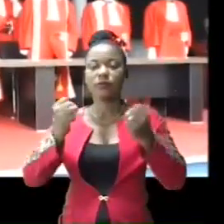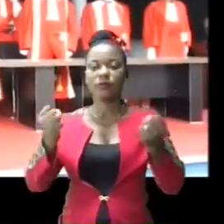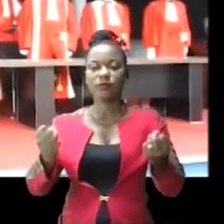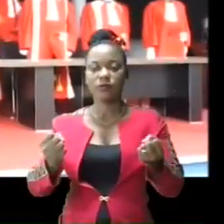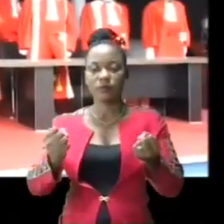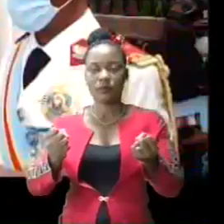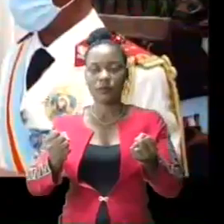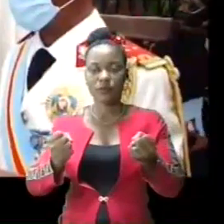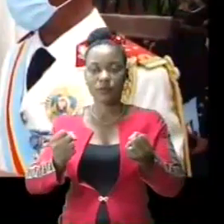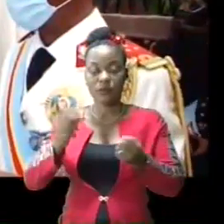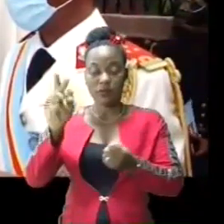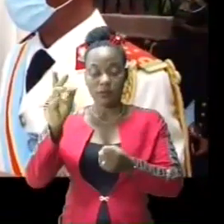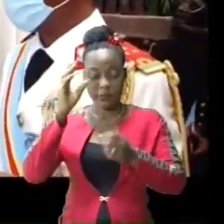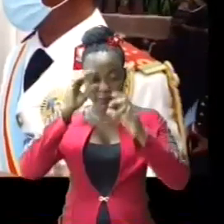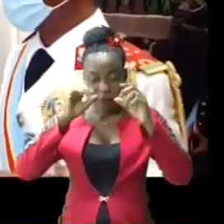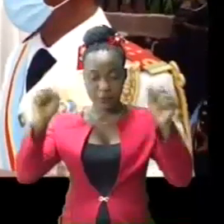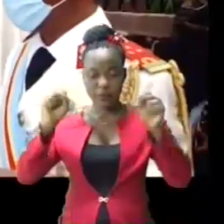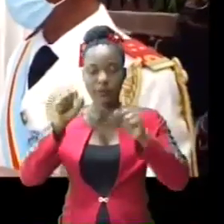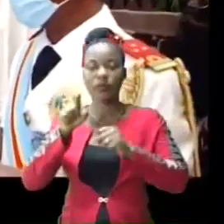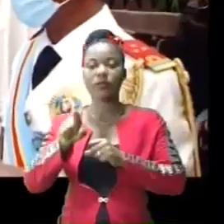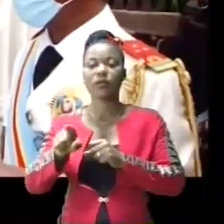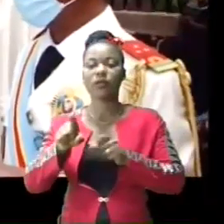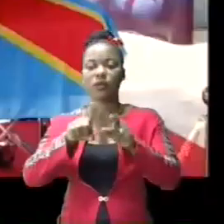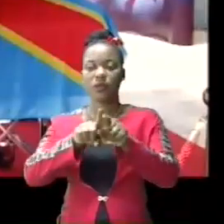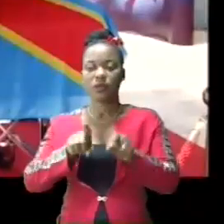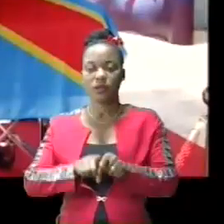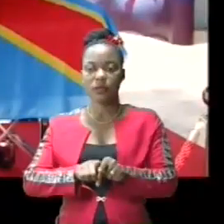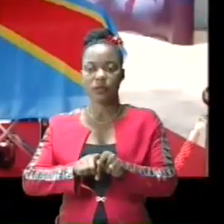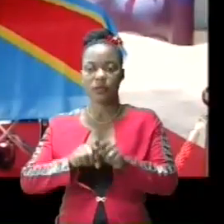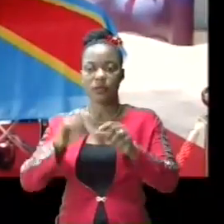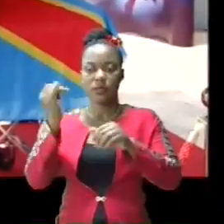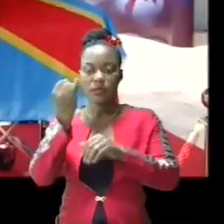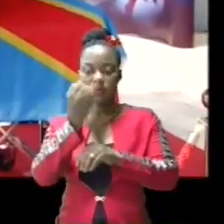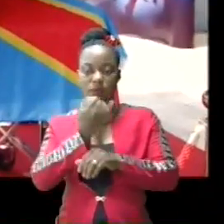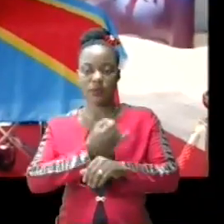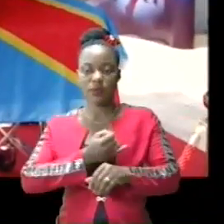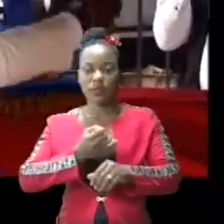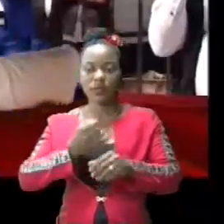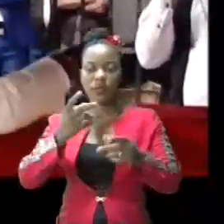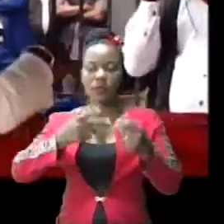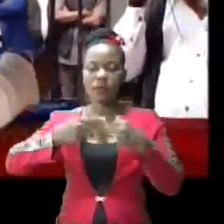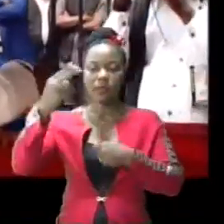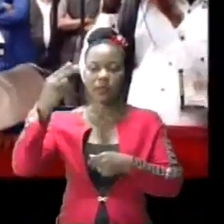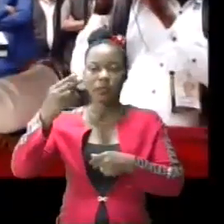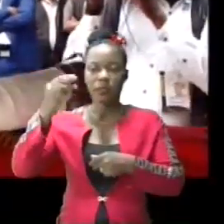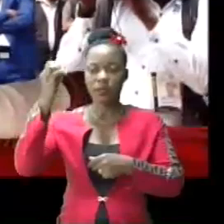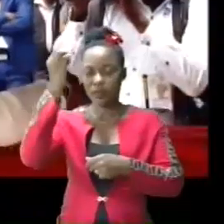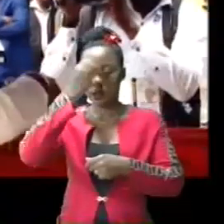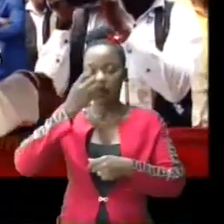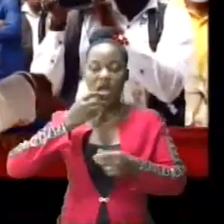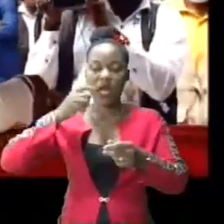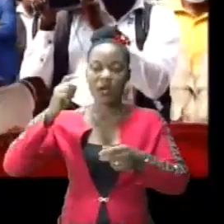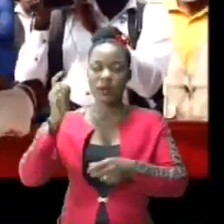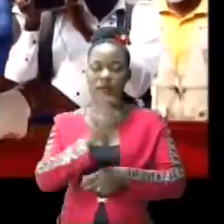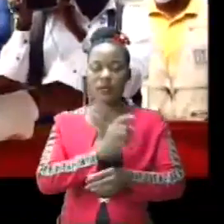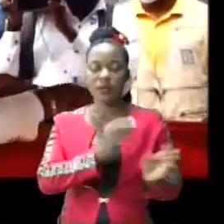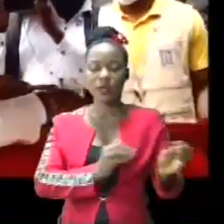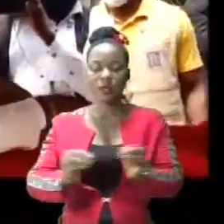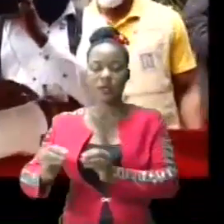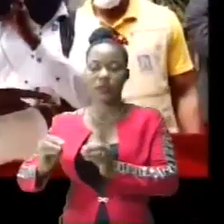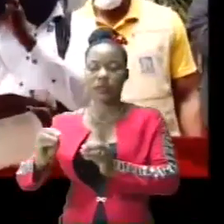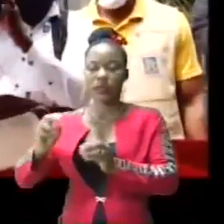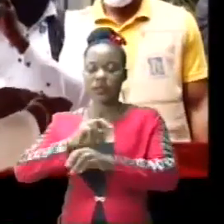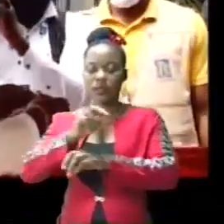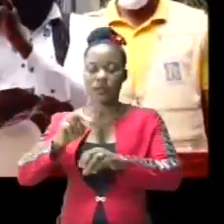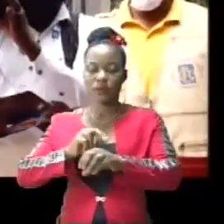Dominique Ntambwe Kaniki Biselela a été décoré à titre posthume au grade de commandeur dans l'ordre national par